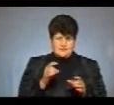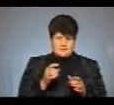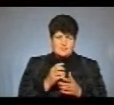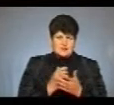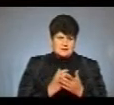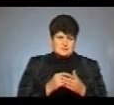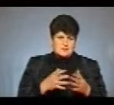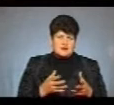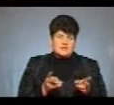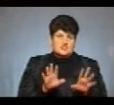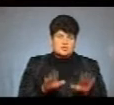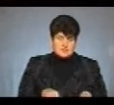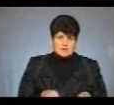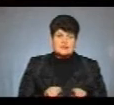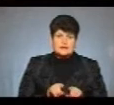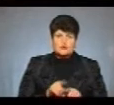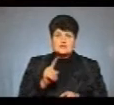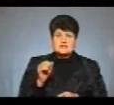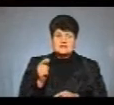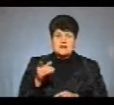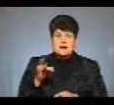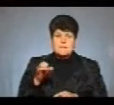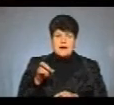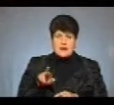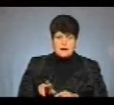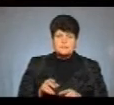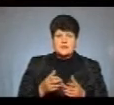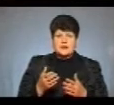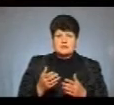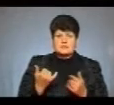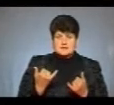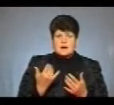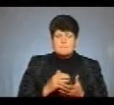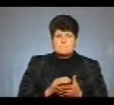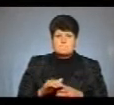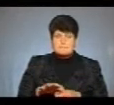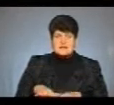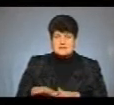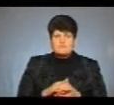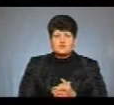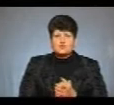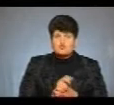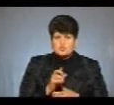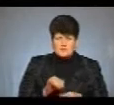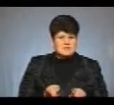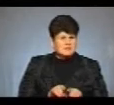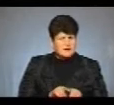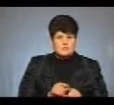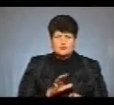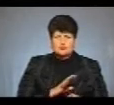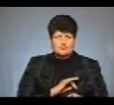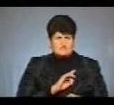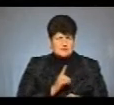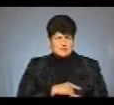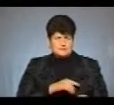як ми бачимо, сюжет Загребелі. Це теж Загребеля, колишня, теперішній масив Дружба, теж дуже інтенсивно як